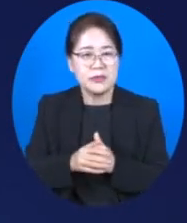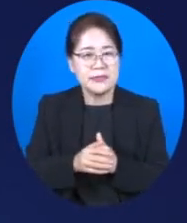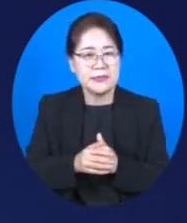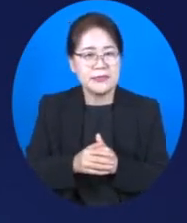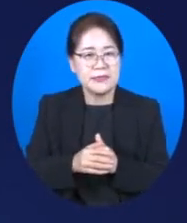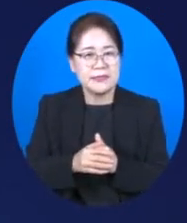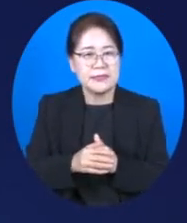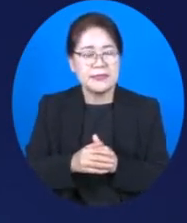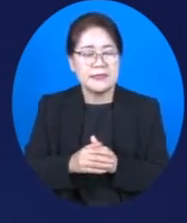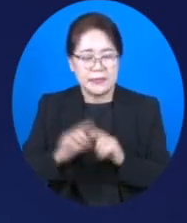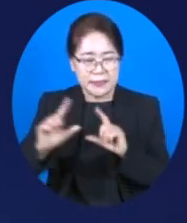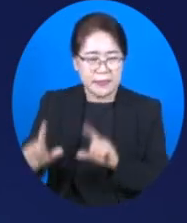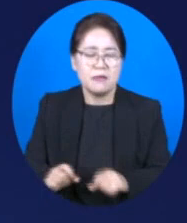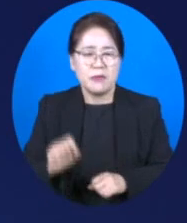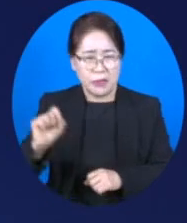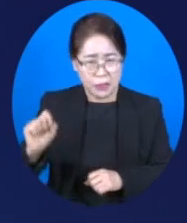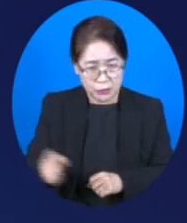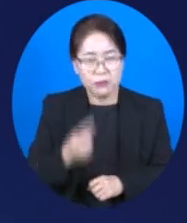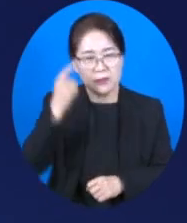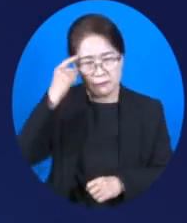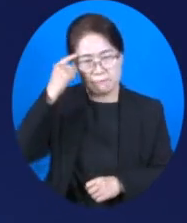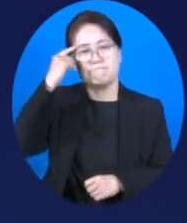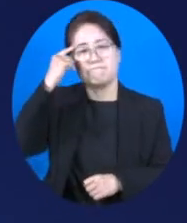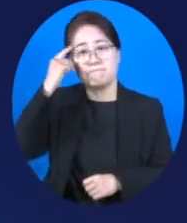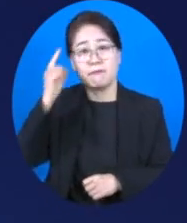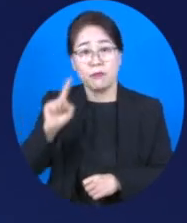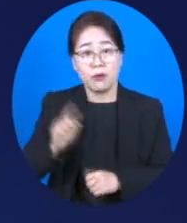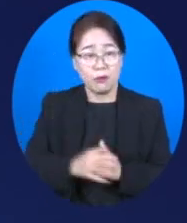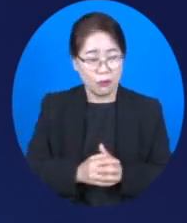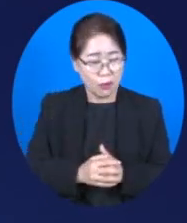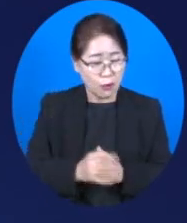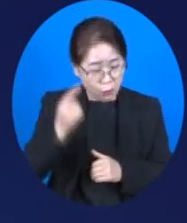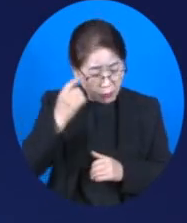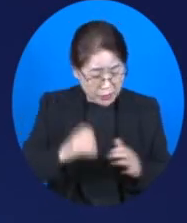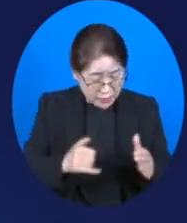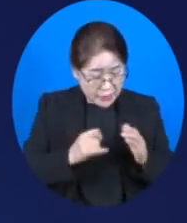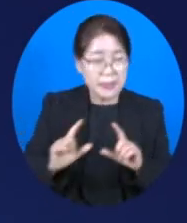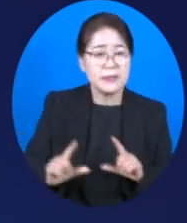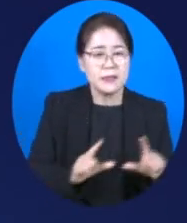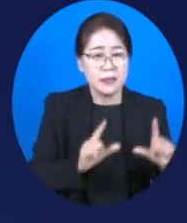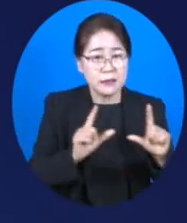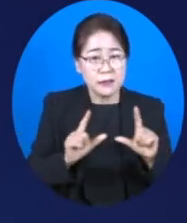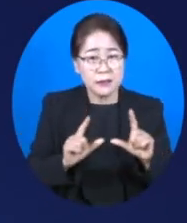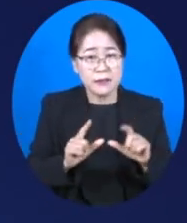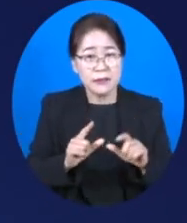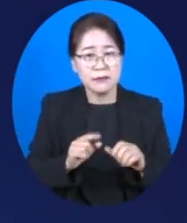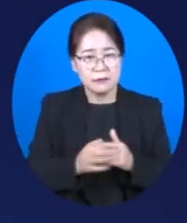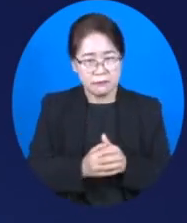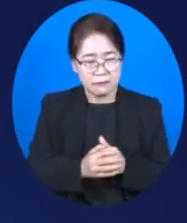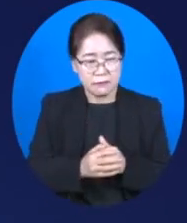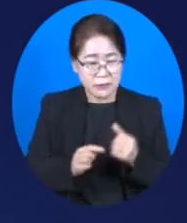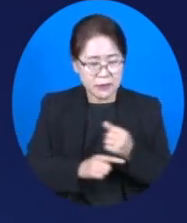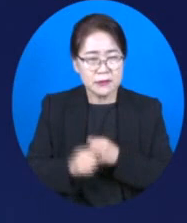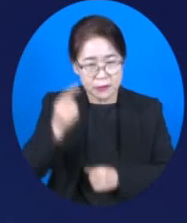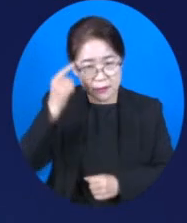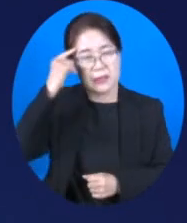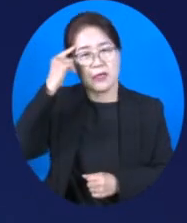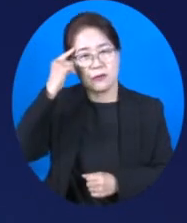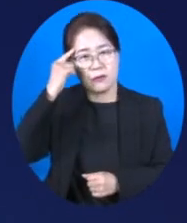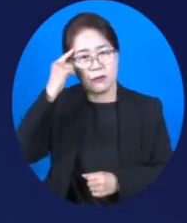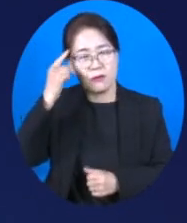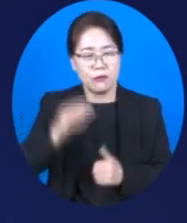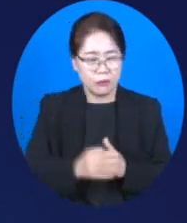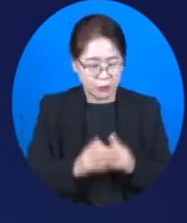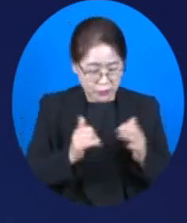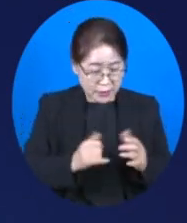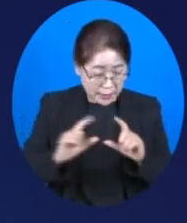존재의 이유를 깨닫게 하셨습니다. 내가 이제 왜 이 땅에 살아야 되는지 존재의 이유를 깨닫게 하시고, 그리고 이 땅에 사는 날 동안에 내가